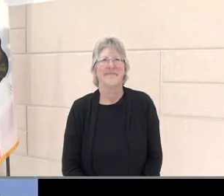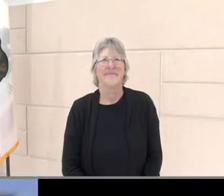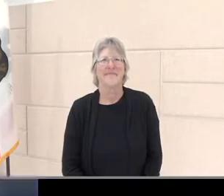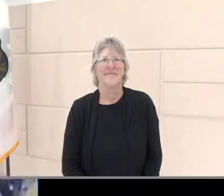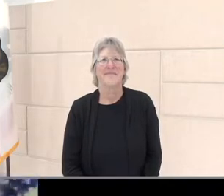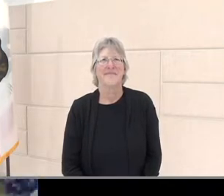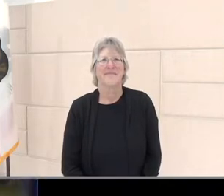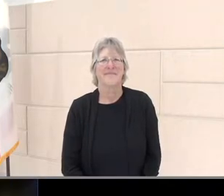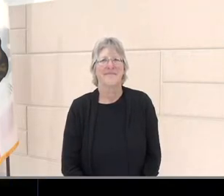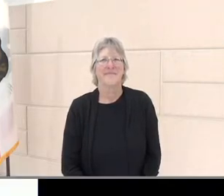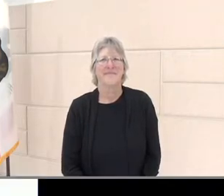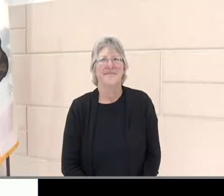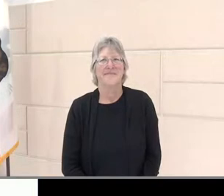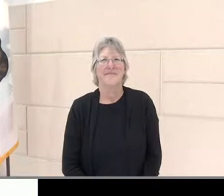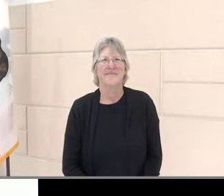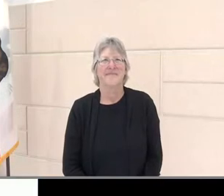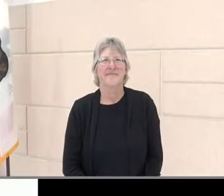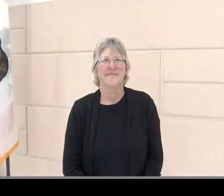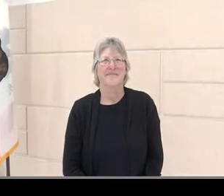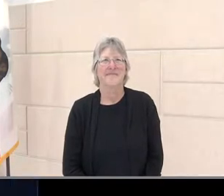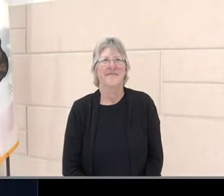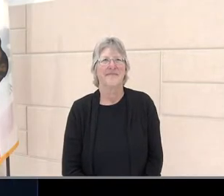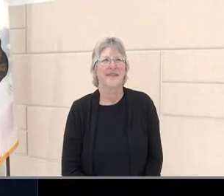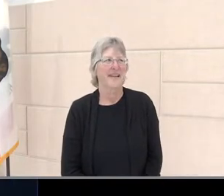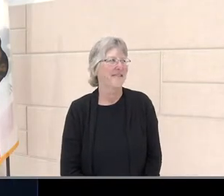ករាយត្រឡប់ចូលសាលារៀនវិញ